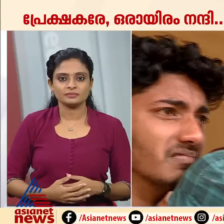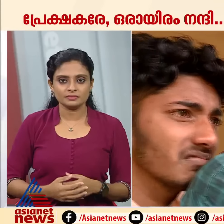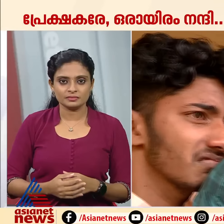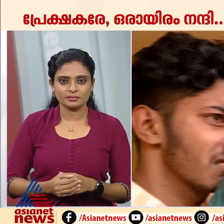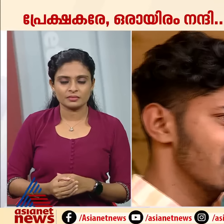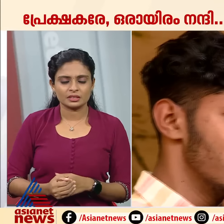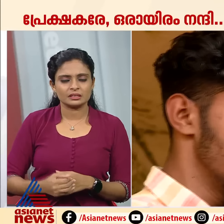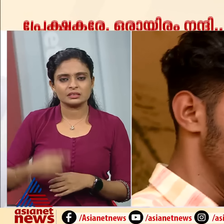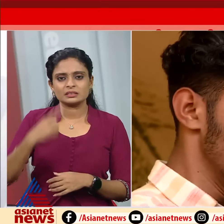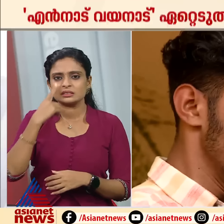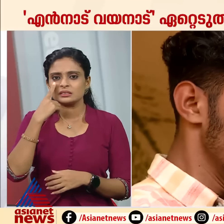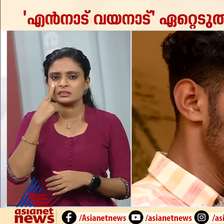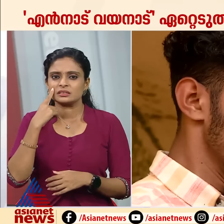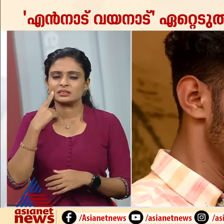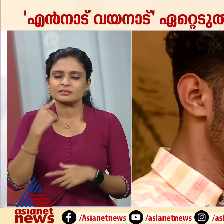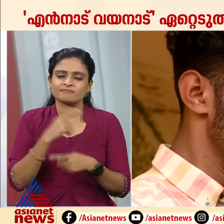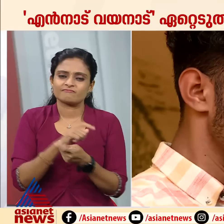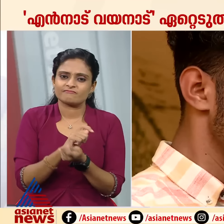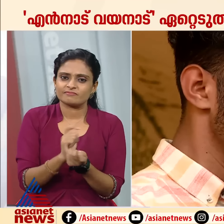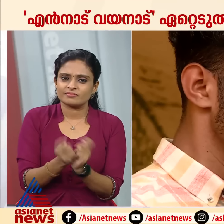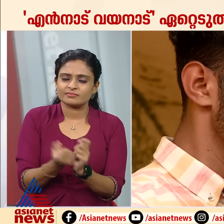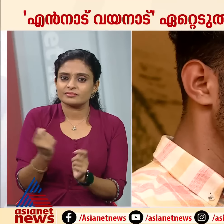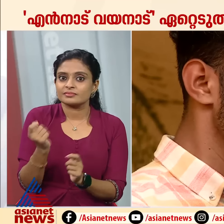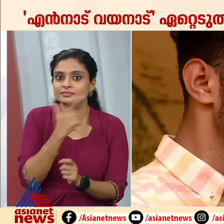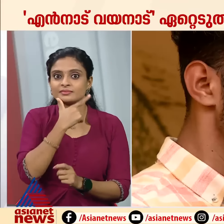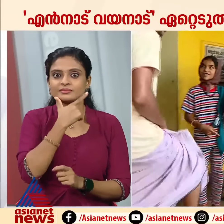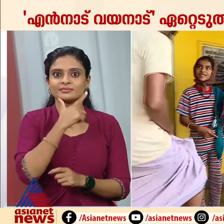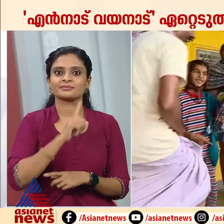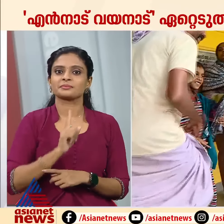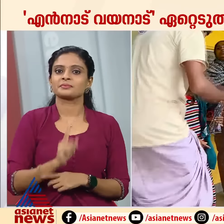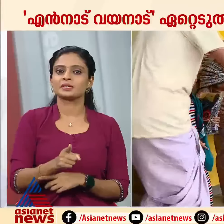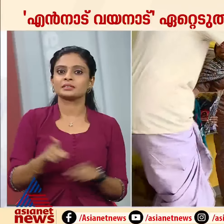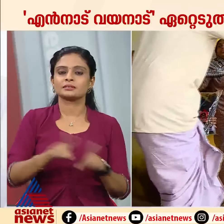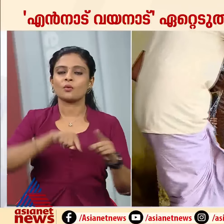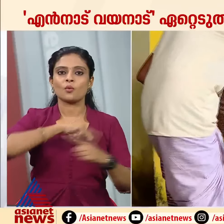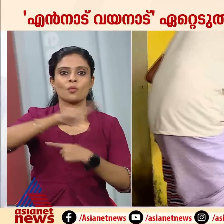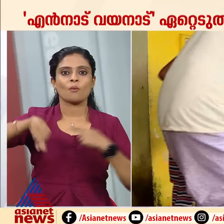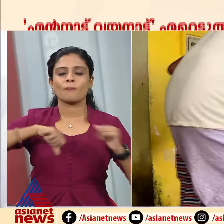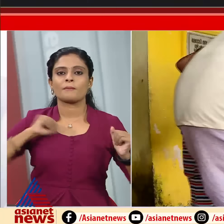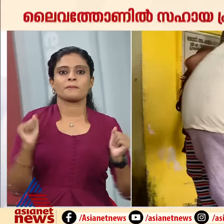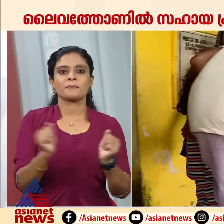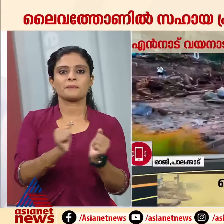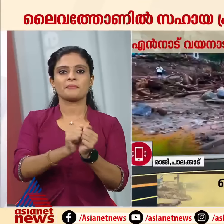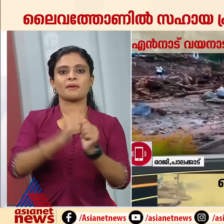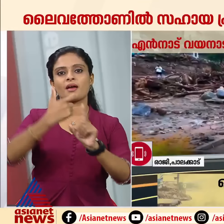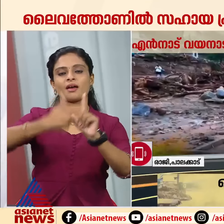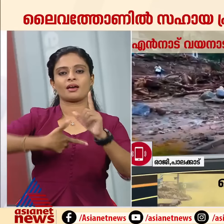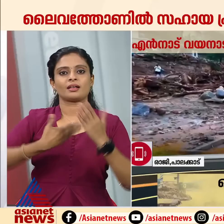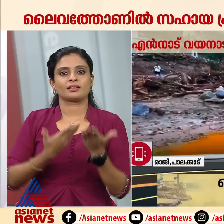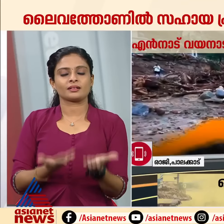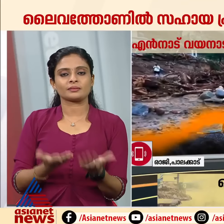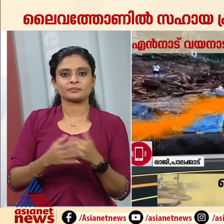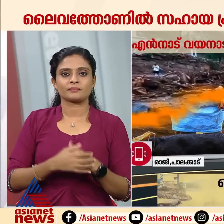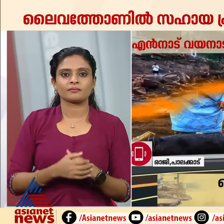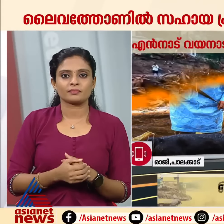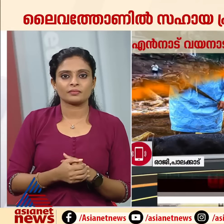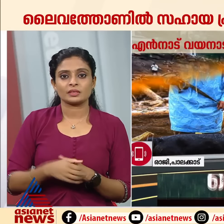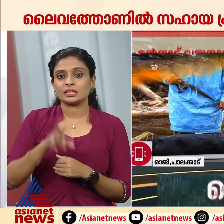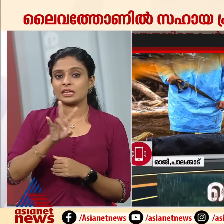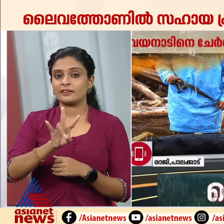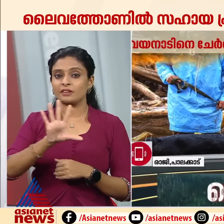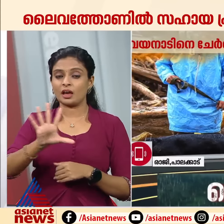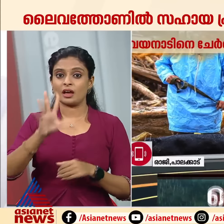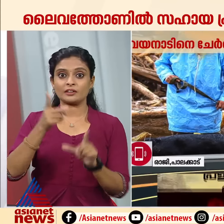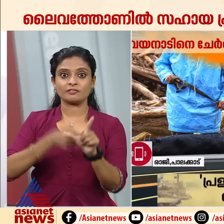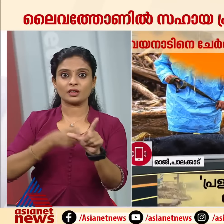കണ്ണീർ മാഞ്ഞ് ചിരി പടരണം, കരുത്തോടെ കുതിക്കാൻ കൈ കോർക്കുകയാണ് കേരളക്കര. 25 വർഷമായി ഞാൻ